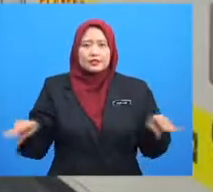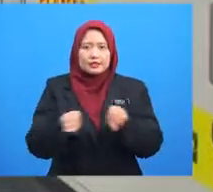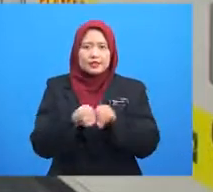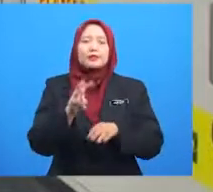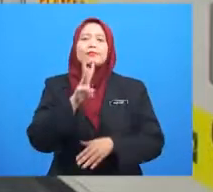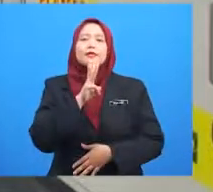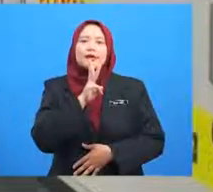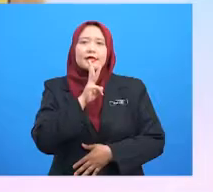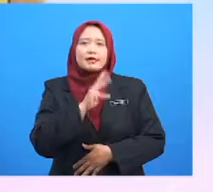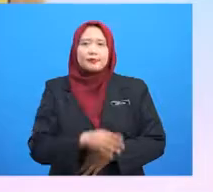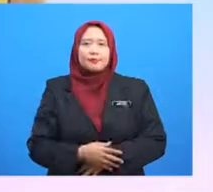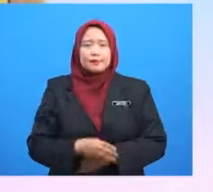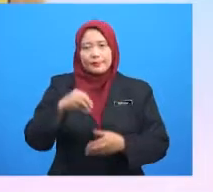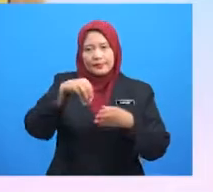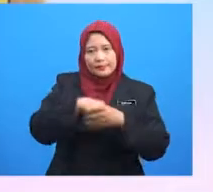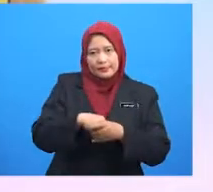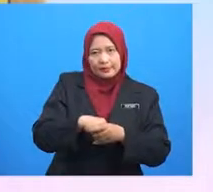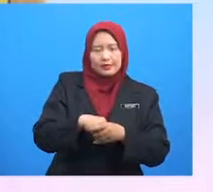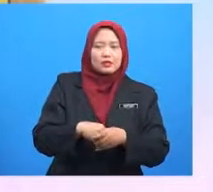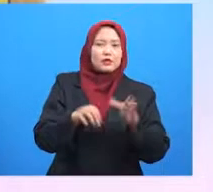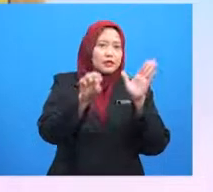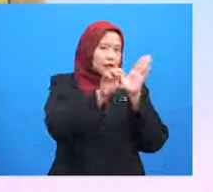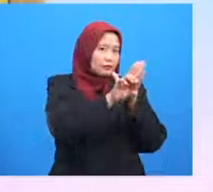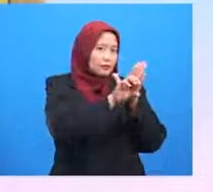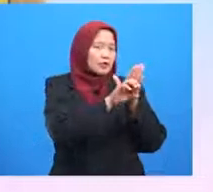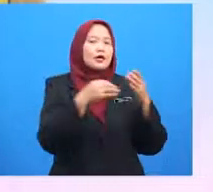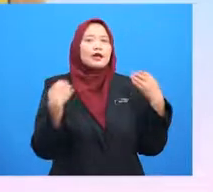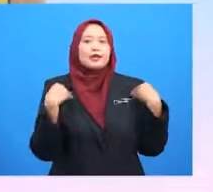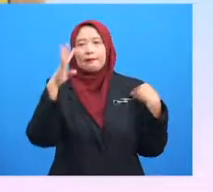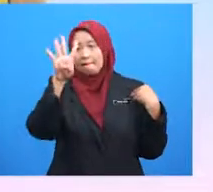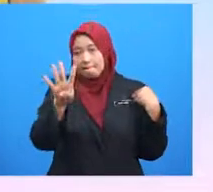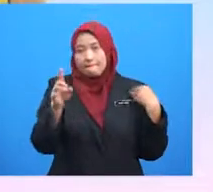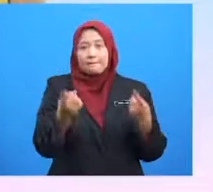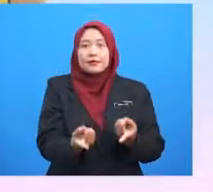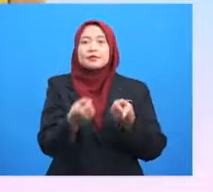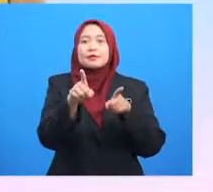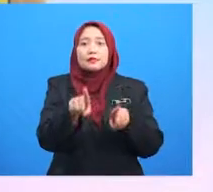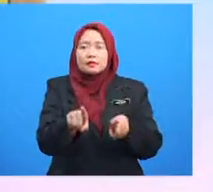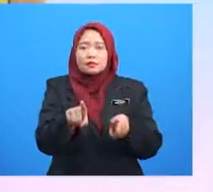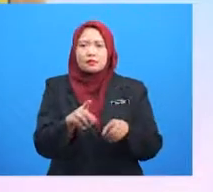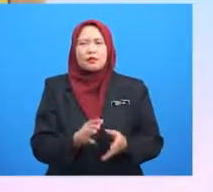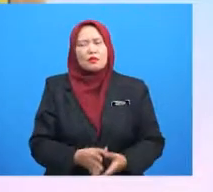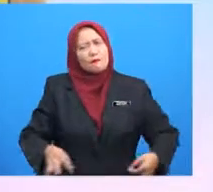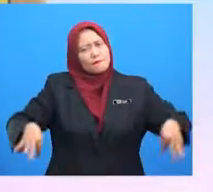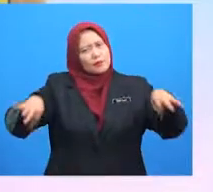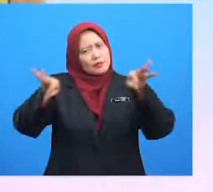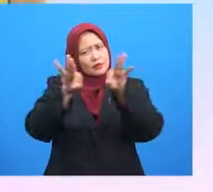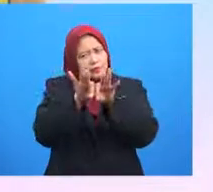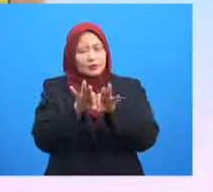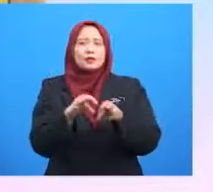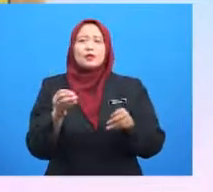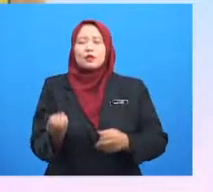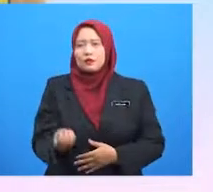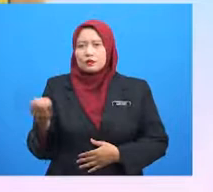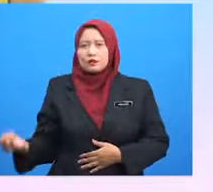Dalam gambar ini pula, ada empat situasi menunjukkan betapa pentingnya objek yang